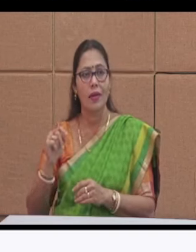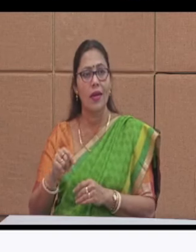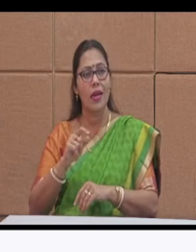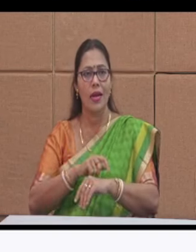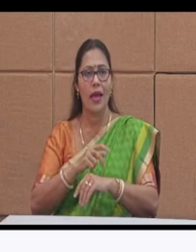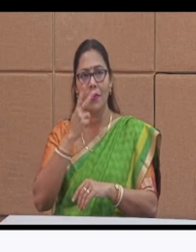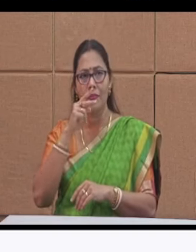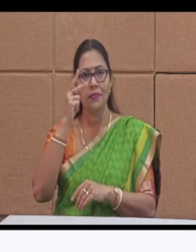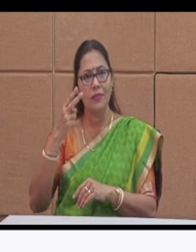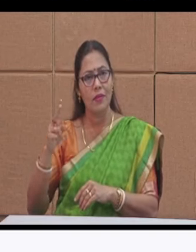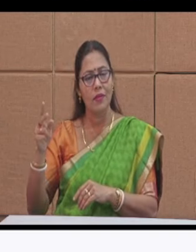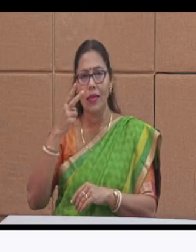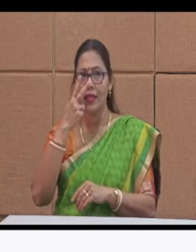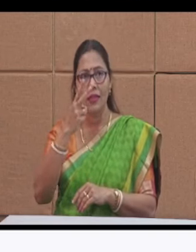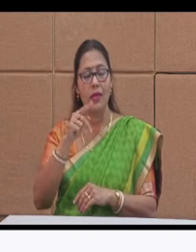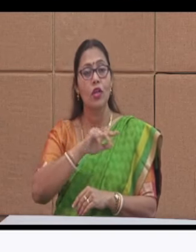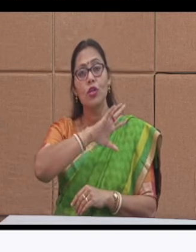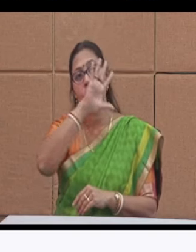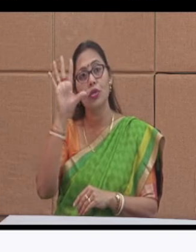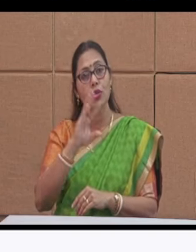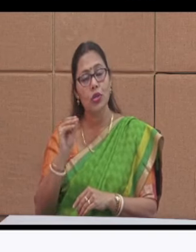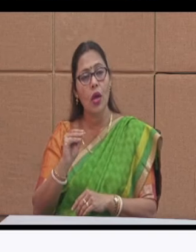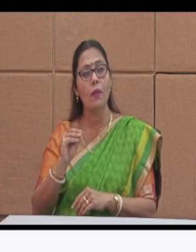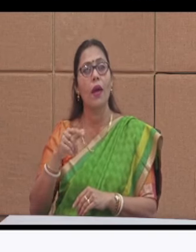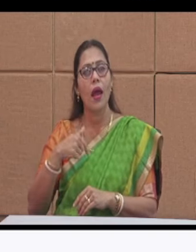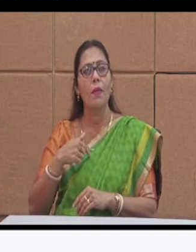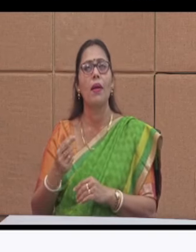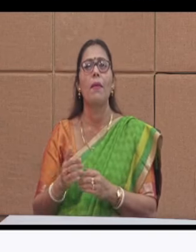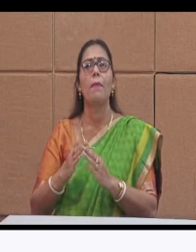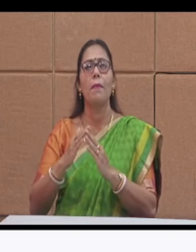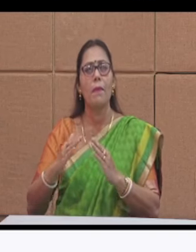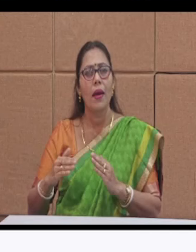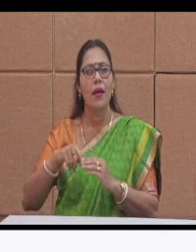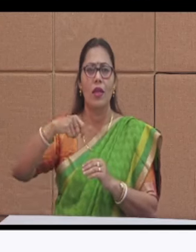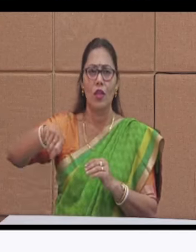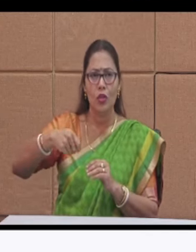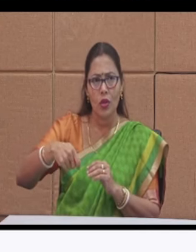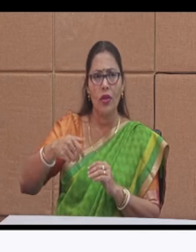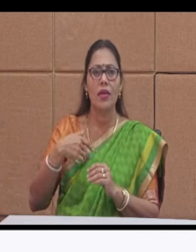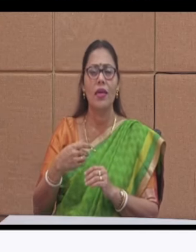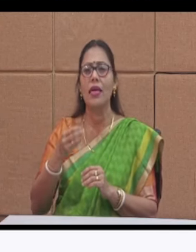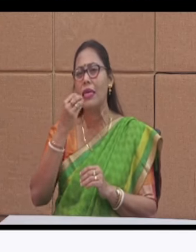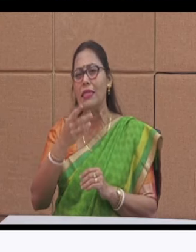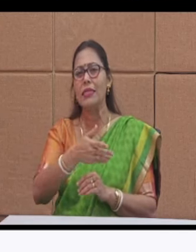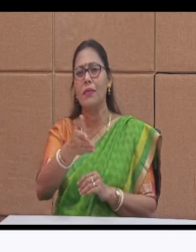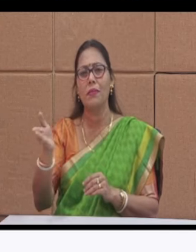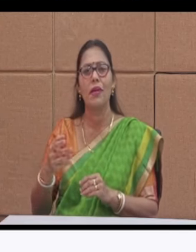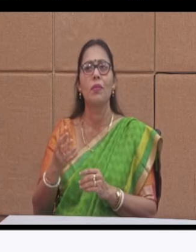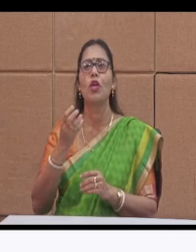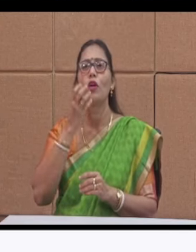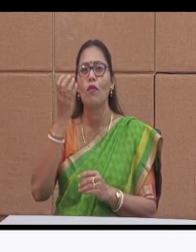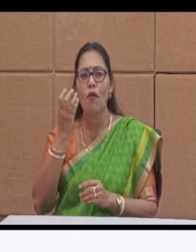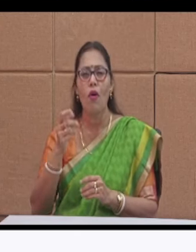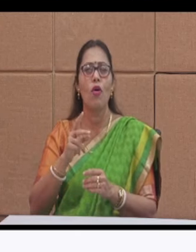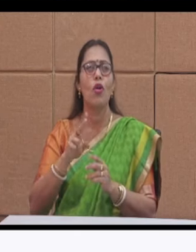যে খাবারগুলো দেখলাম সবই মাটিতে বা বাড়িতে প্রাকৃতিকভাবে তৈরি